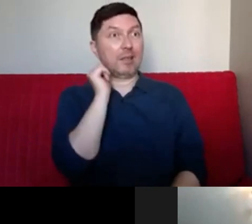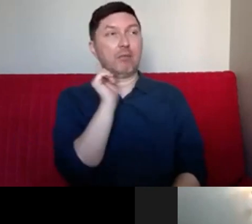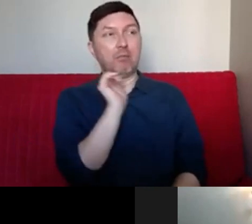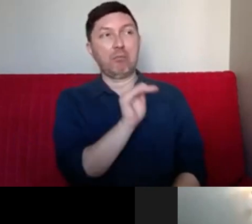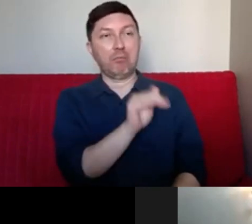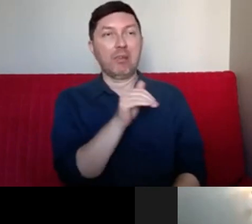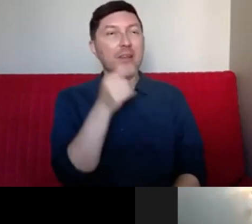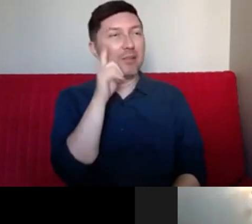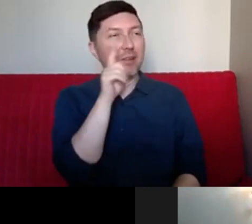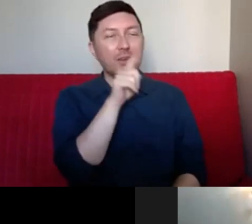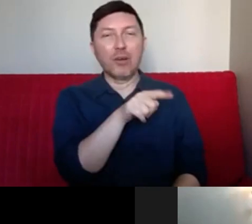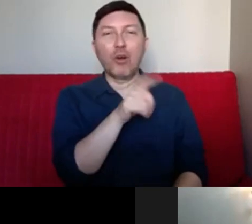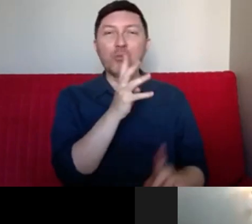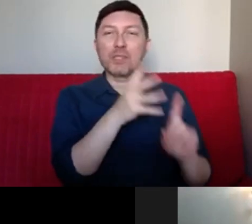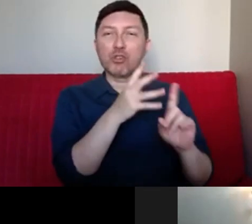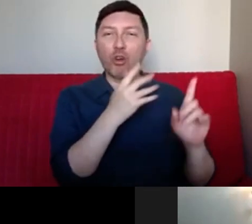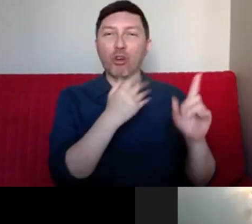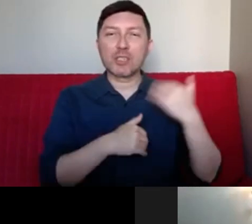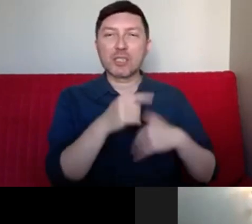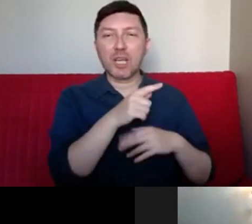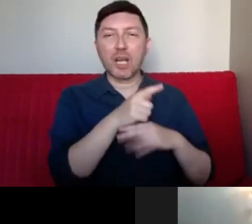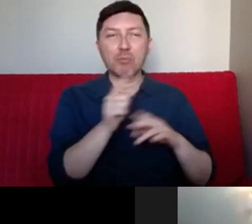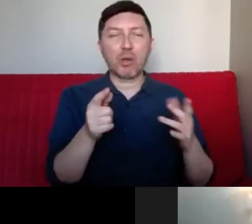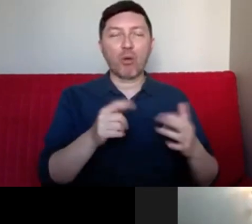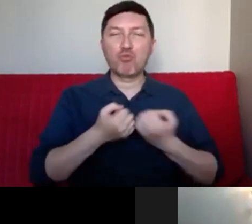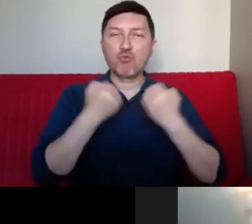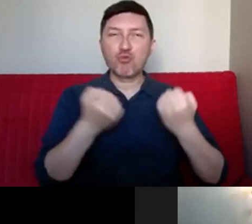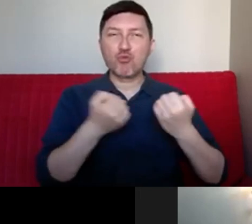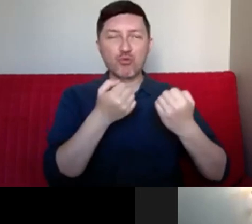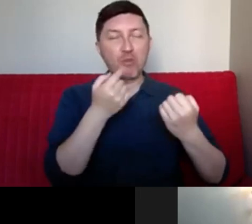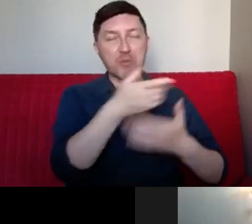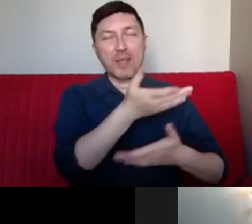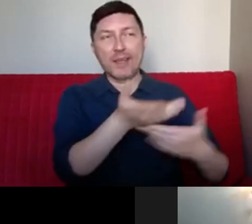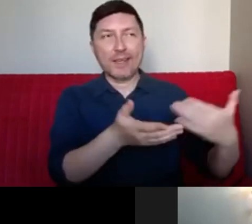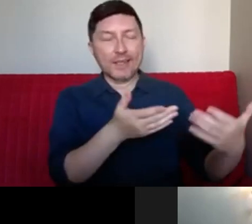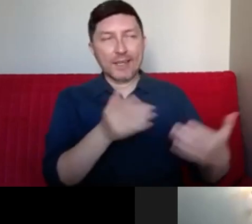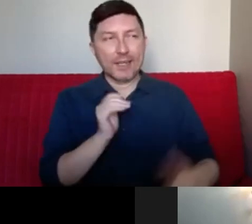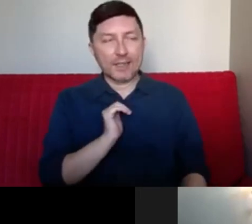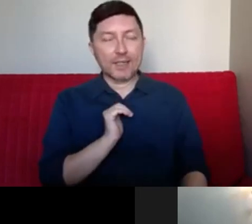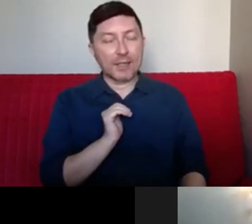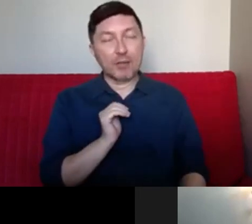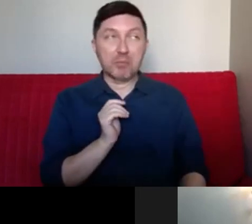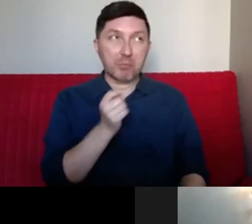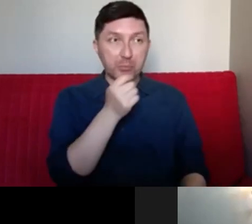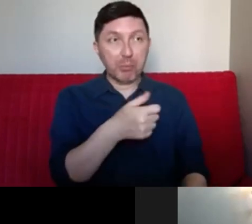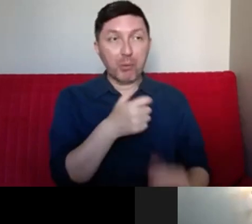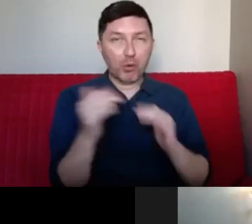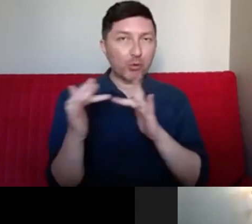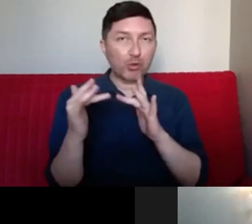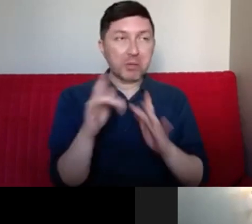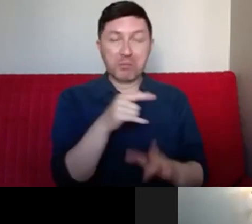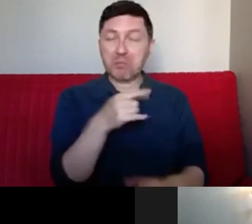sur la fonction 10 au niveau de la mission handicap. Et malheureusement, ils n'ont pas forcément beaucoup de passerelles. Mais par contre, ça reste ouvert. Il m'a dit,